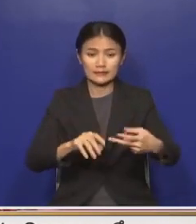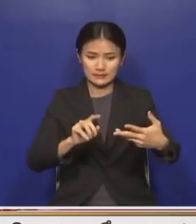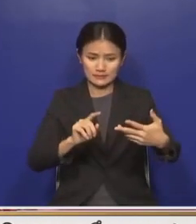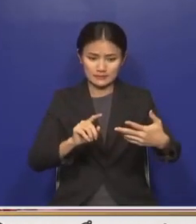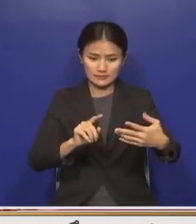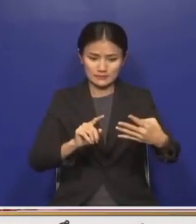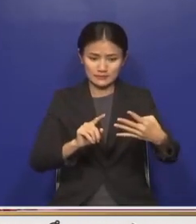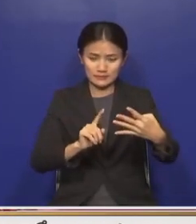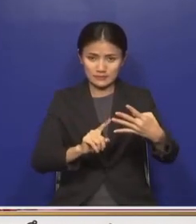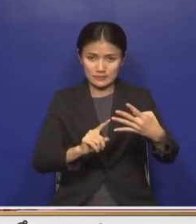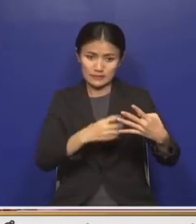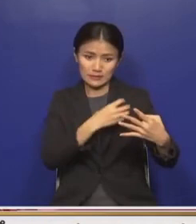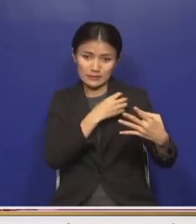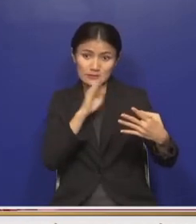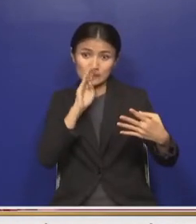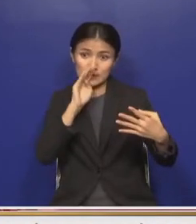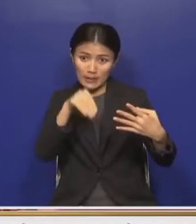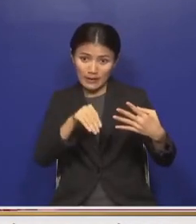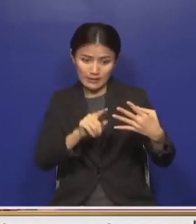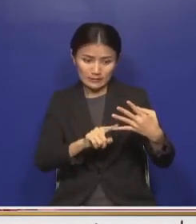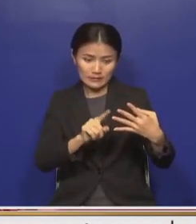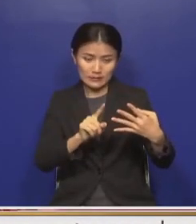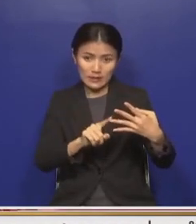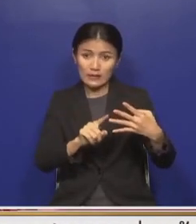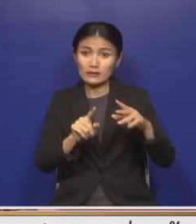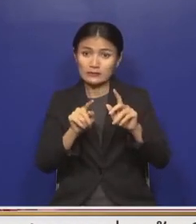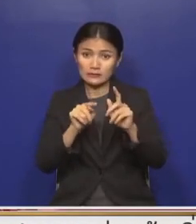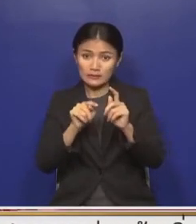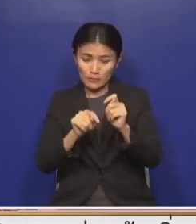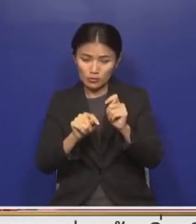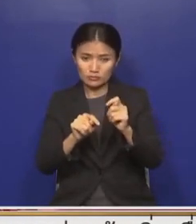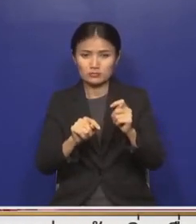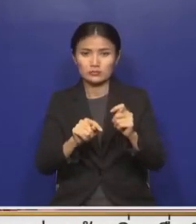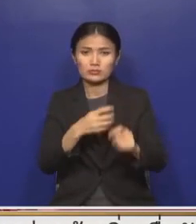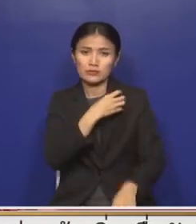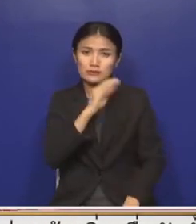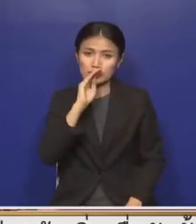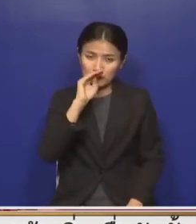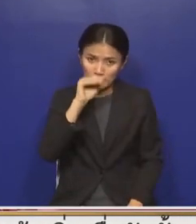เทศบาลตำบน,เทศบาลเมือง,เทศบลนัคอน